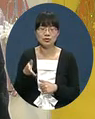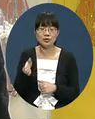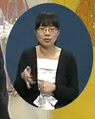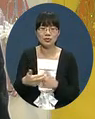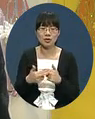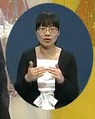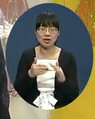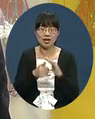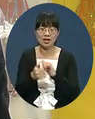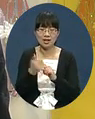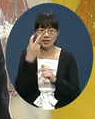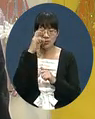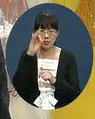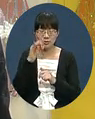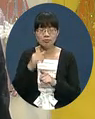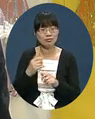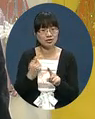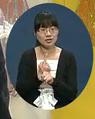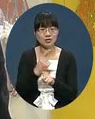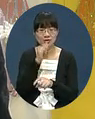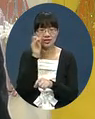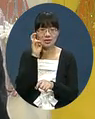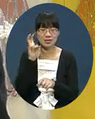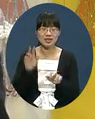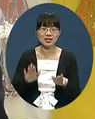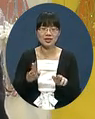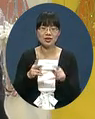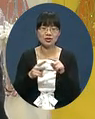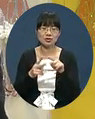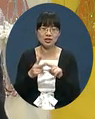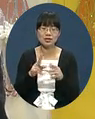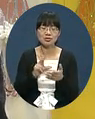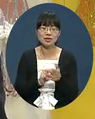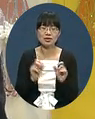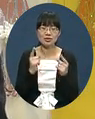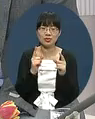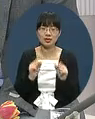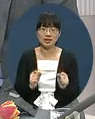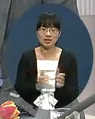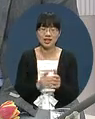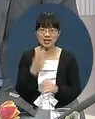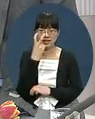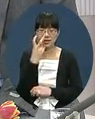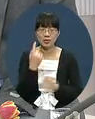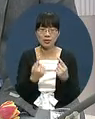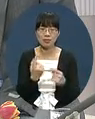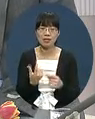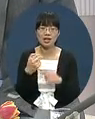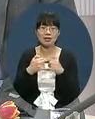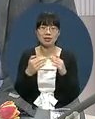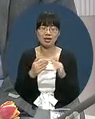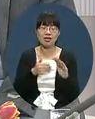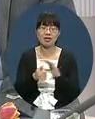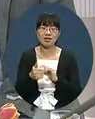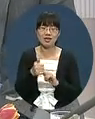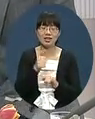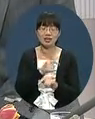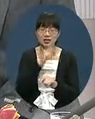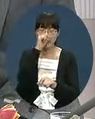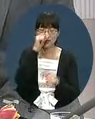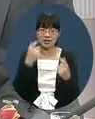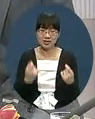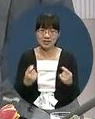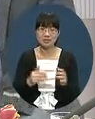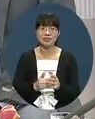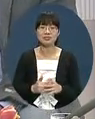네, 네. 진료 보시면 될 것 같습니다. 지금은 네. 두 가지 문제가 같이 네. 있는 것 같습니다. 일단 지켜보기보다는 빨리 병원을 그렇죠. 가야 되겠네요. 그렇죠. 예. 네. 네.